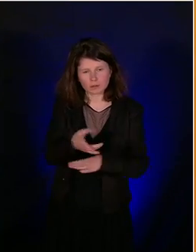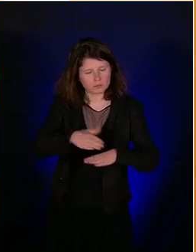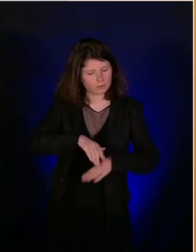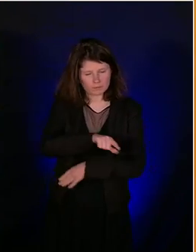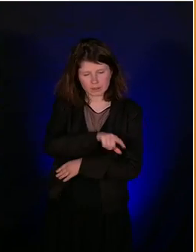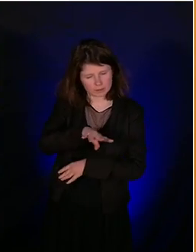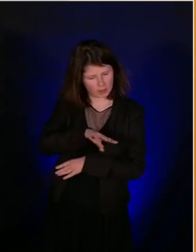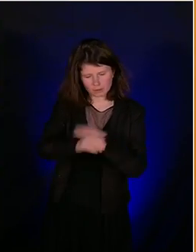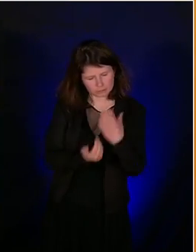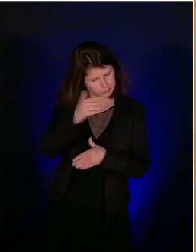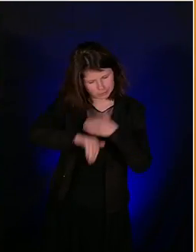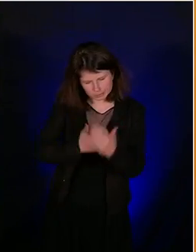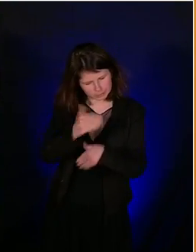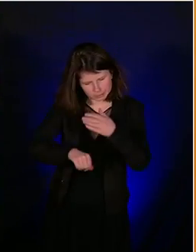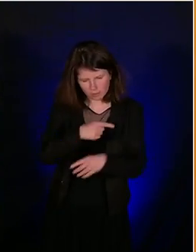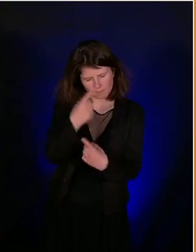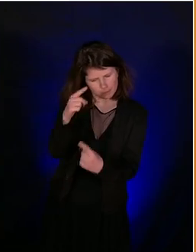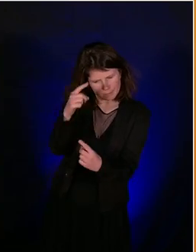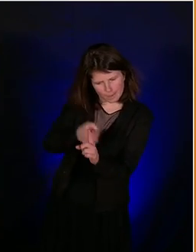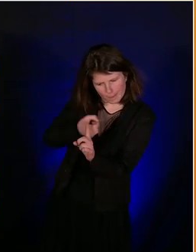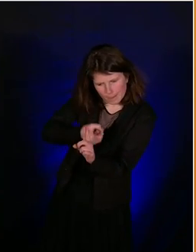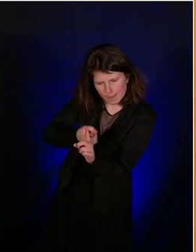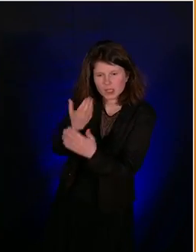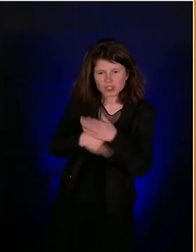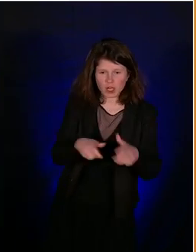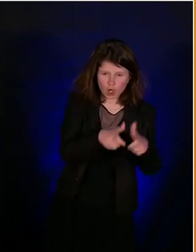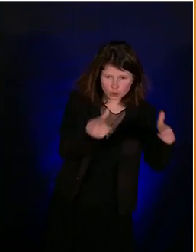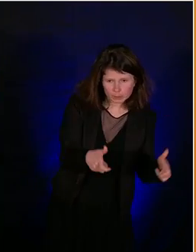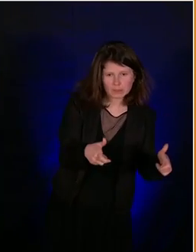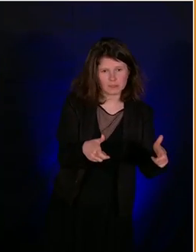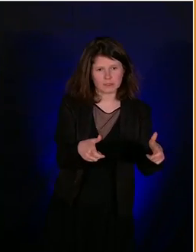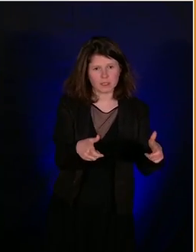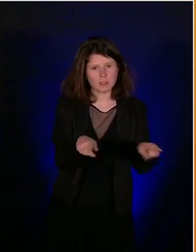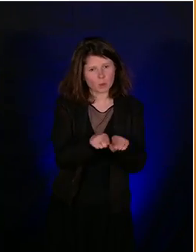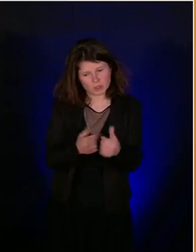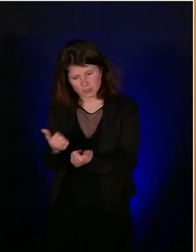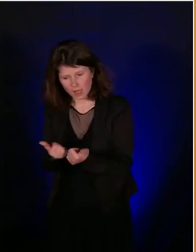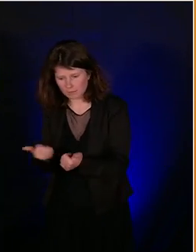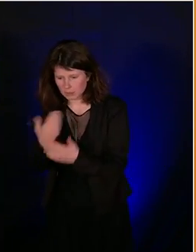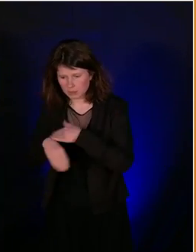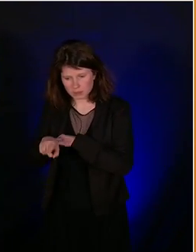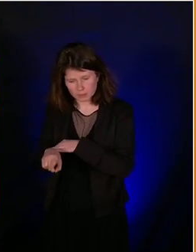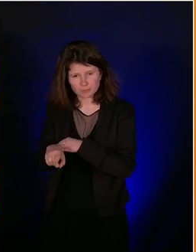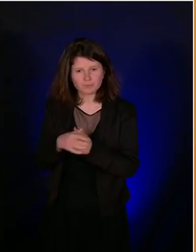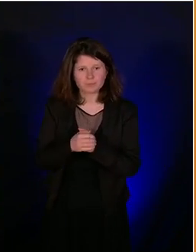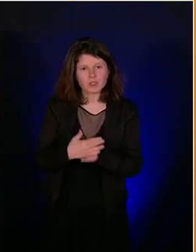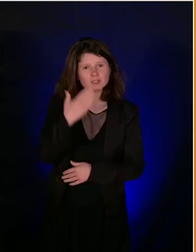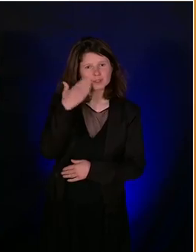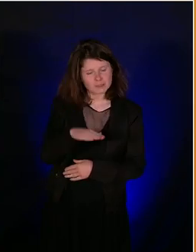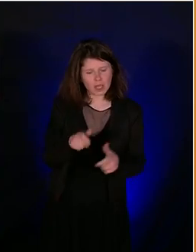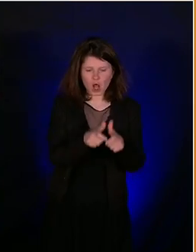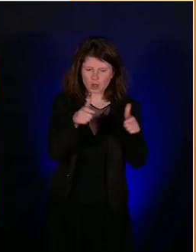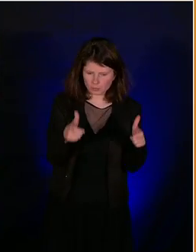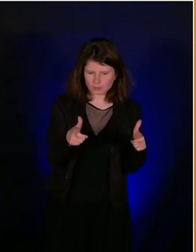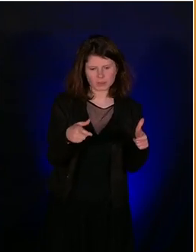de 2 mois et demi dans les entreprises les établissements et les services oui je sais à quel point occuper une boîte être sur des